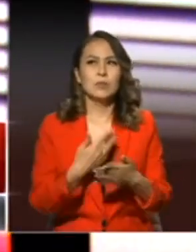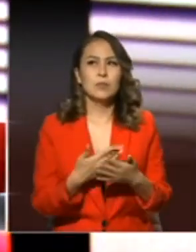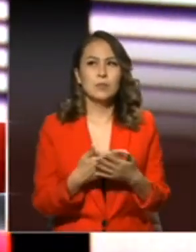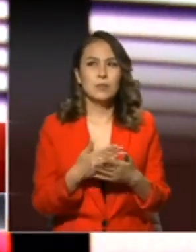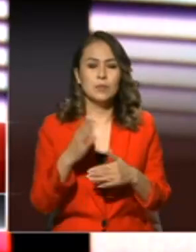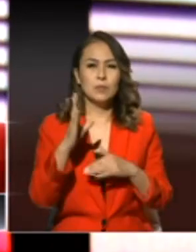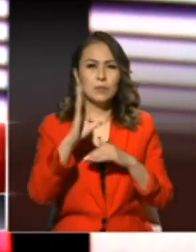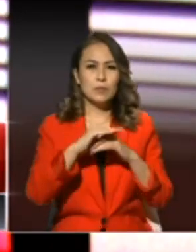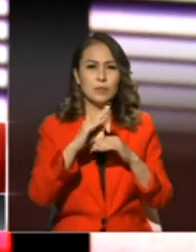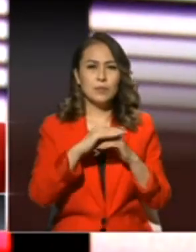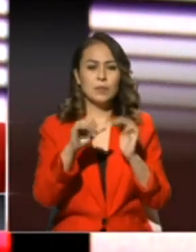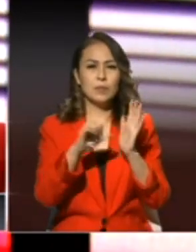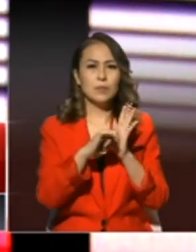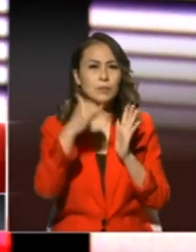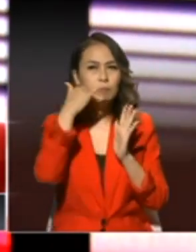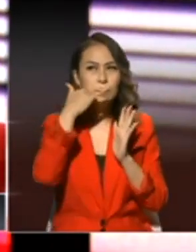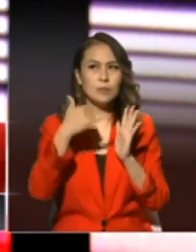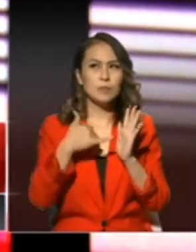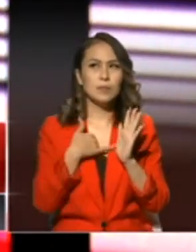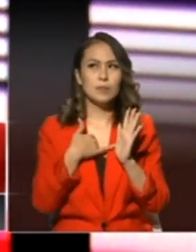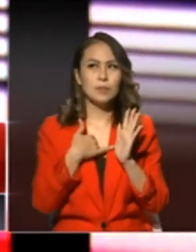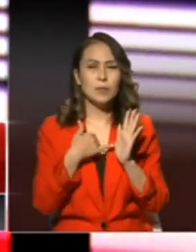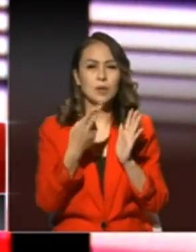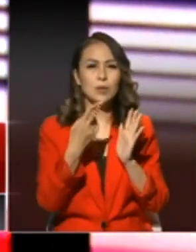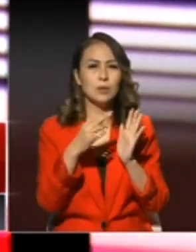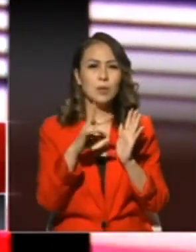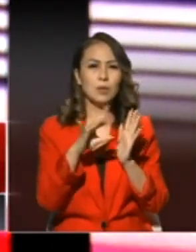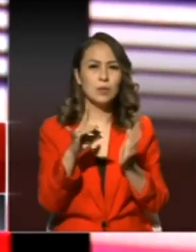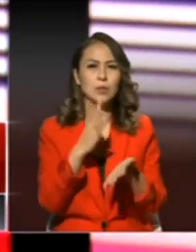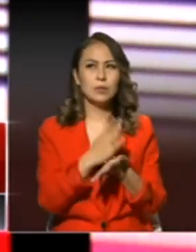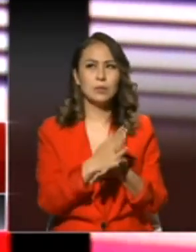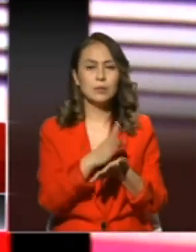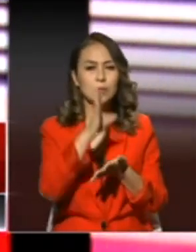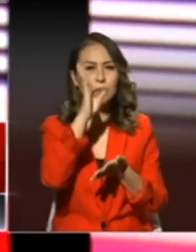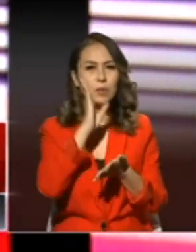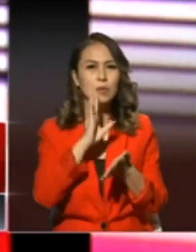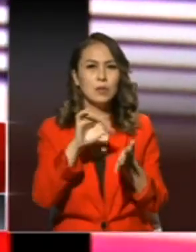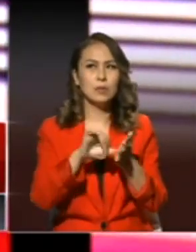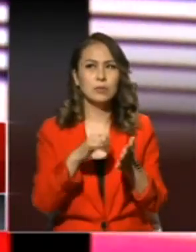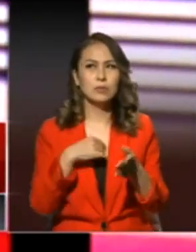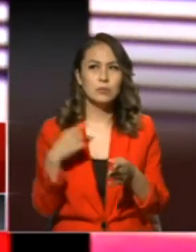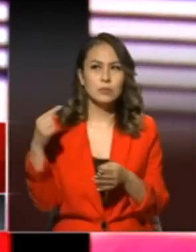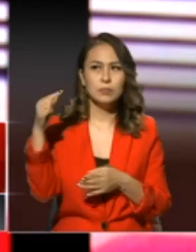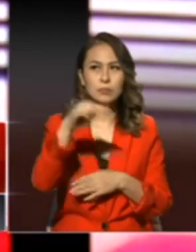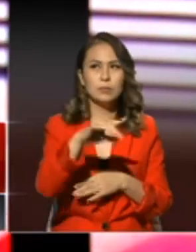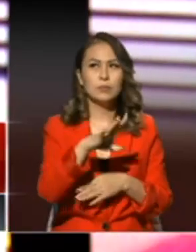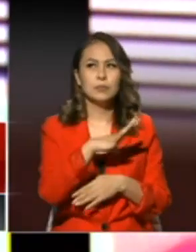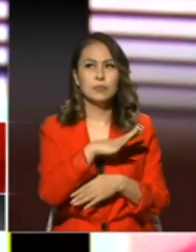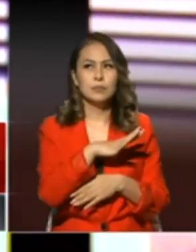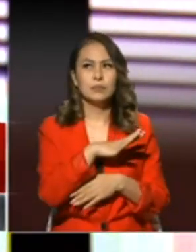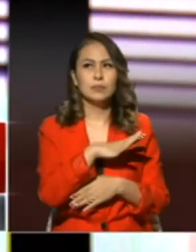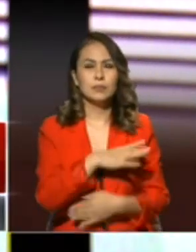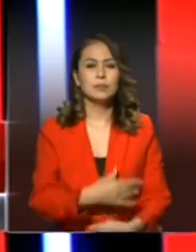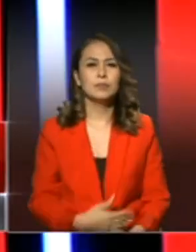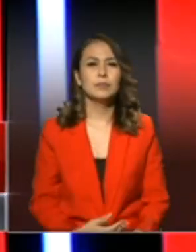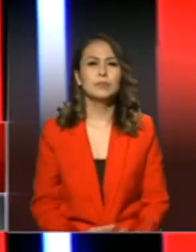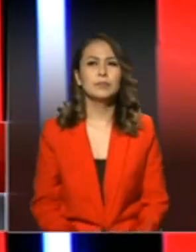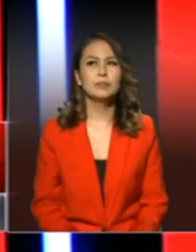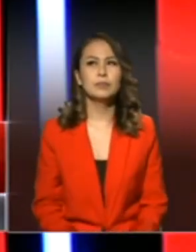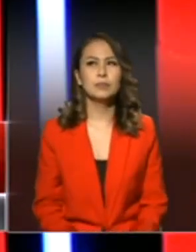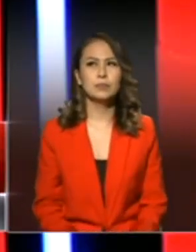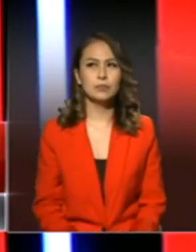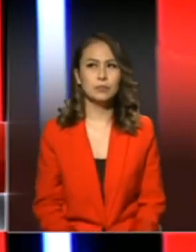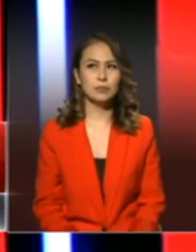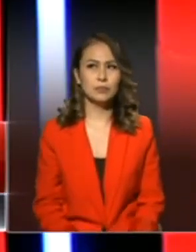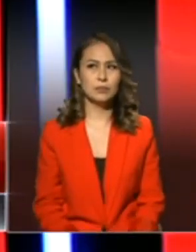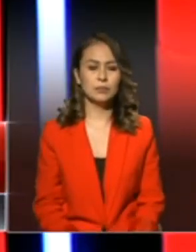сағат 6-да звондады, донор бар, кел дедім, мен таңғы 6-да сол жақта болдым. Былай ғой, жүрек